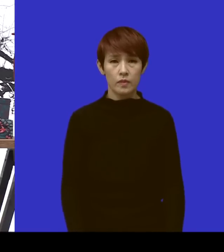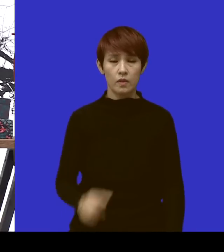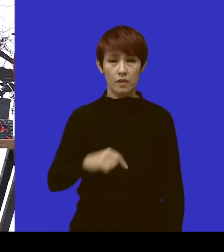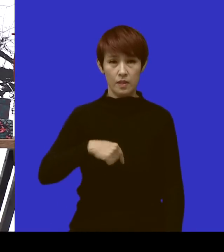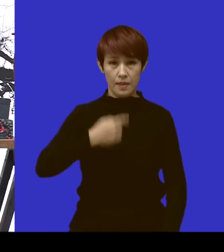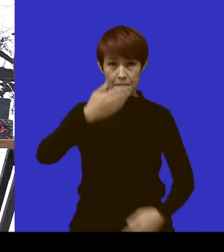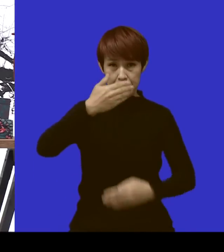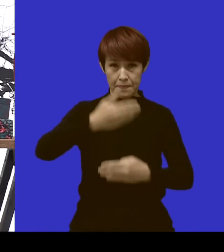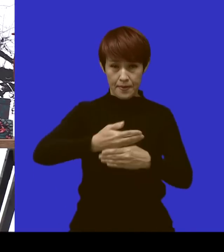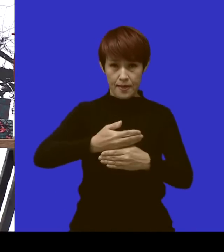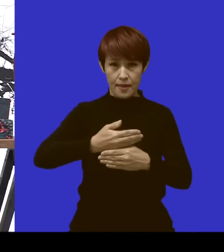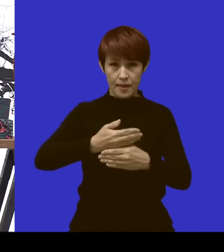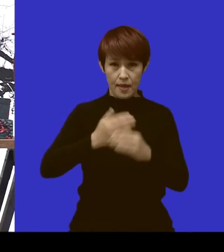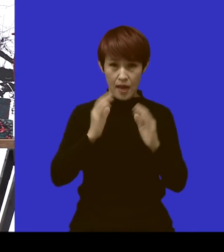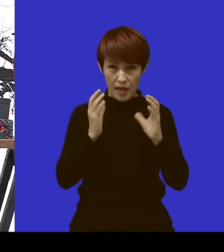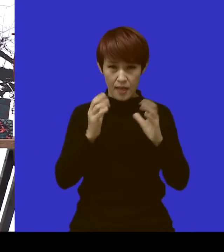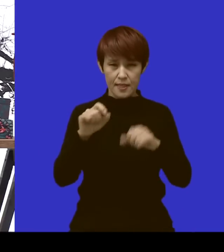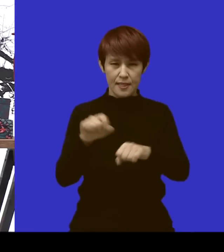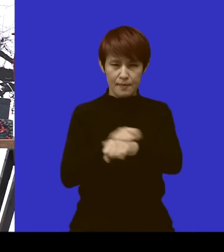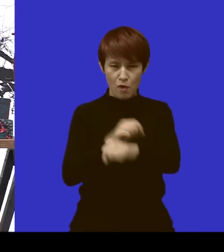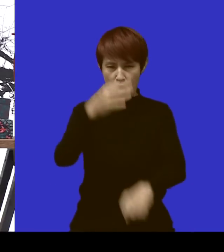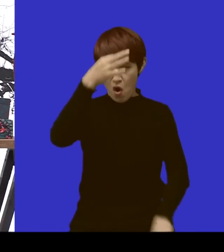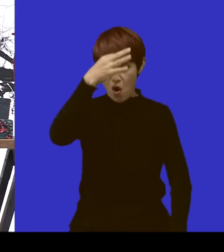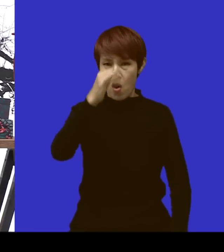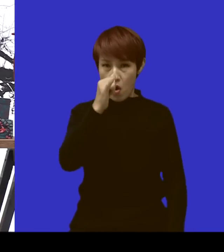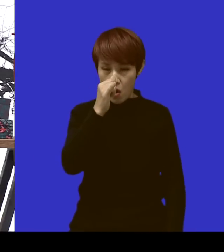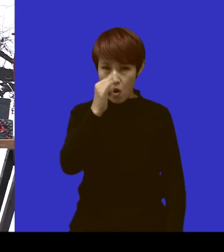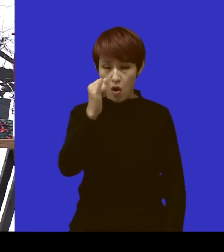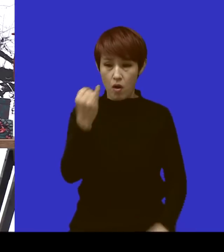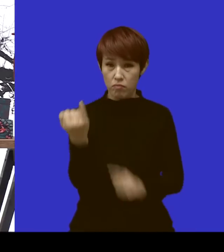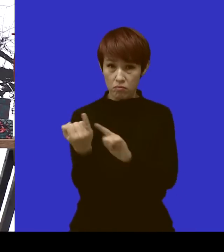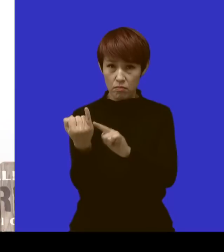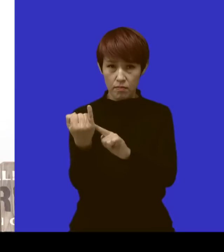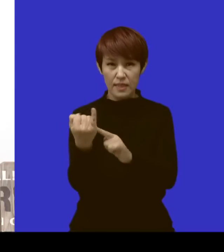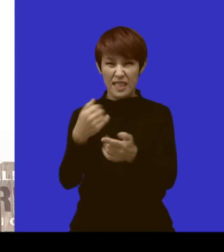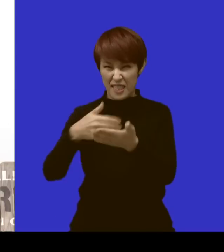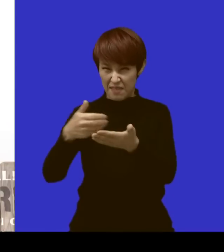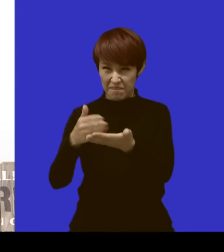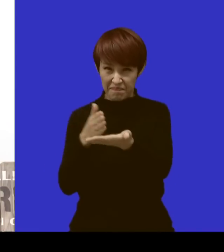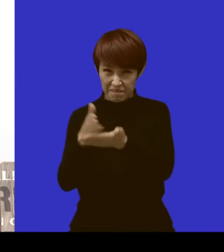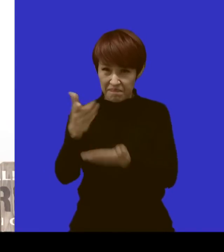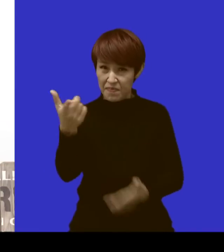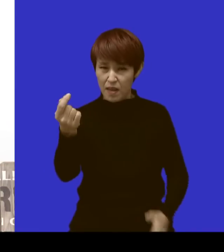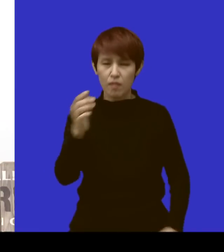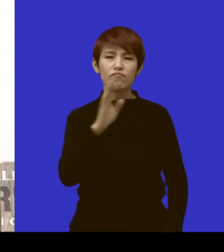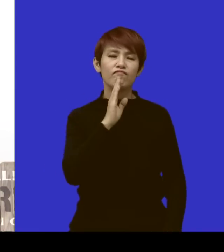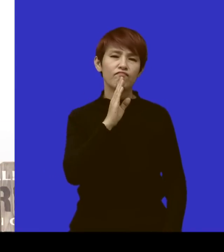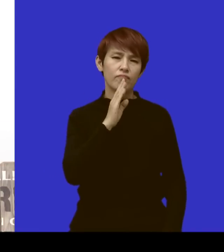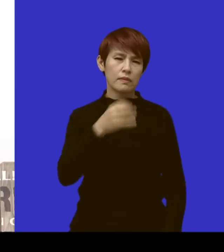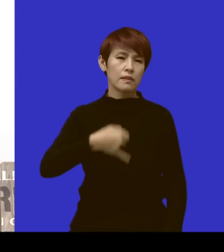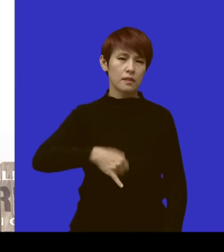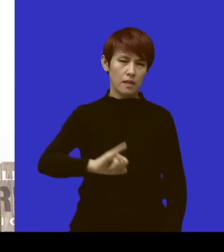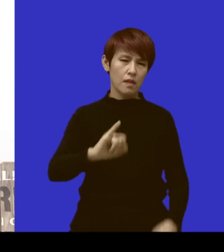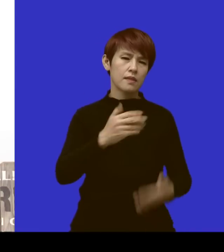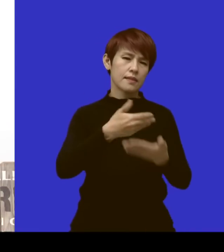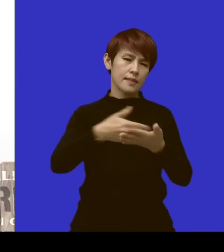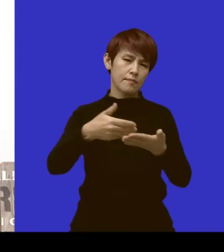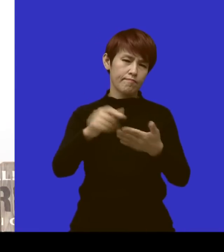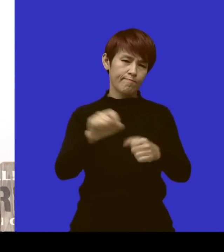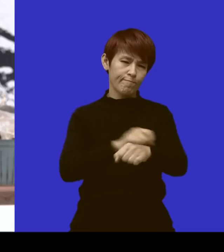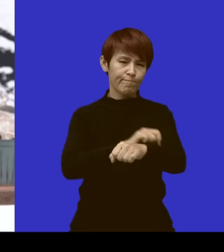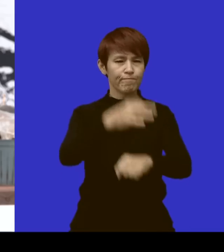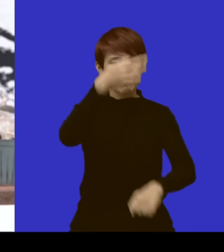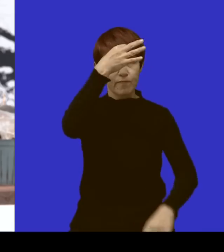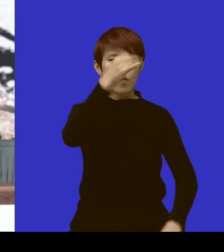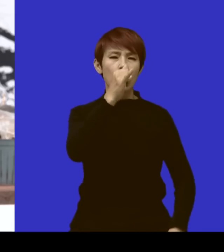이제 특별한 재능을 하나씩 갖는다 그랬는데 그게 그림이었던 건가요? 저희 아이에게는 그래도 그림이 어머니